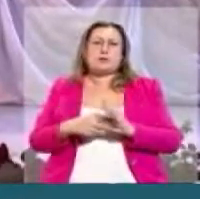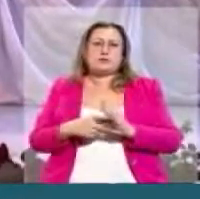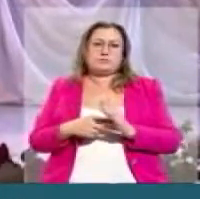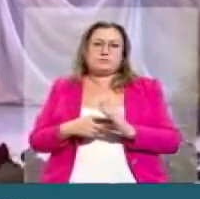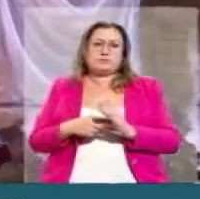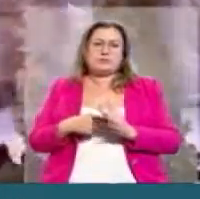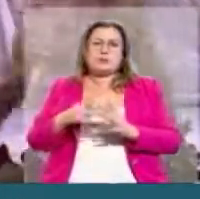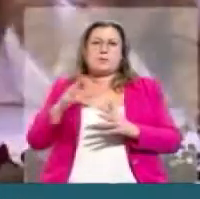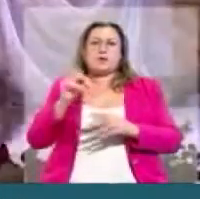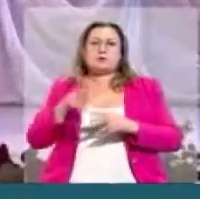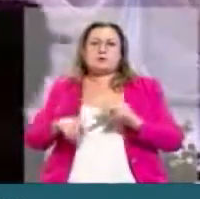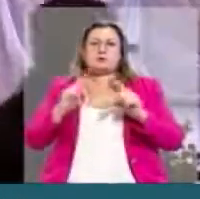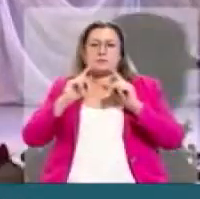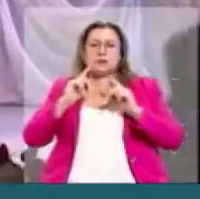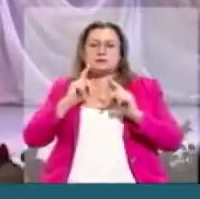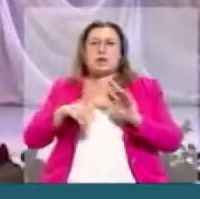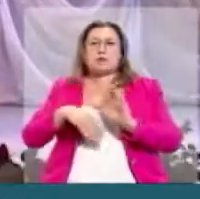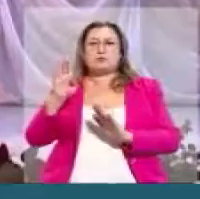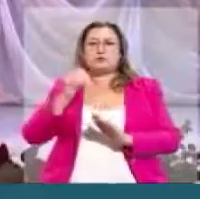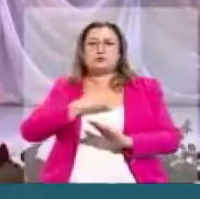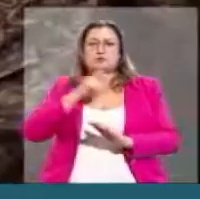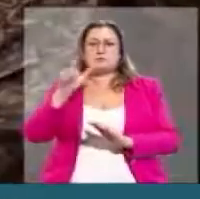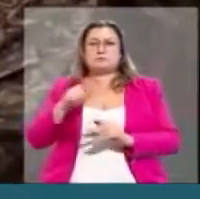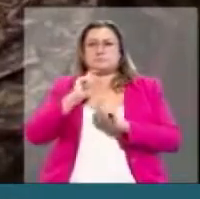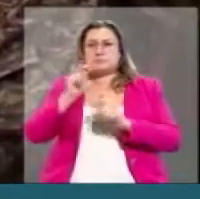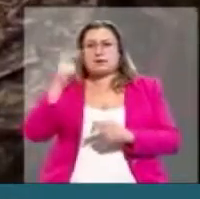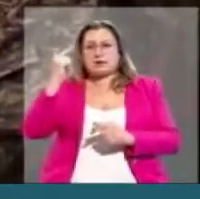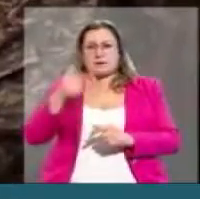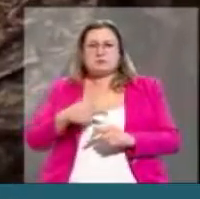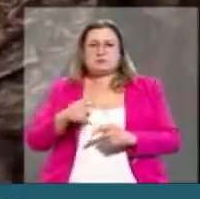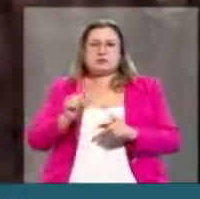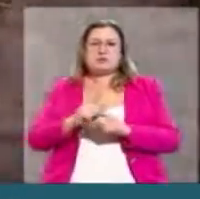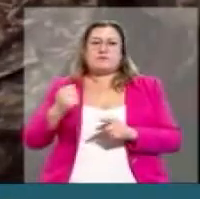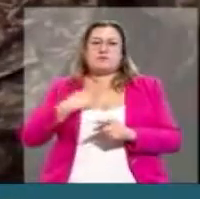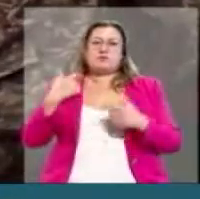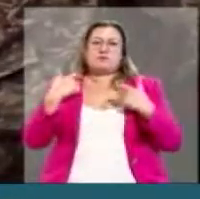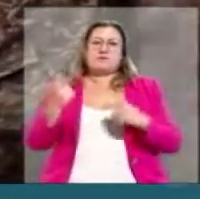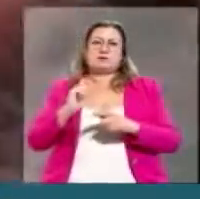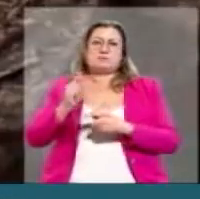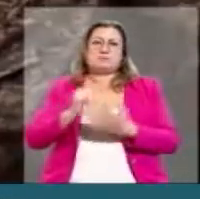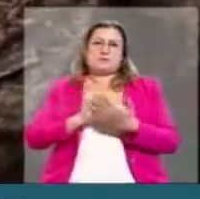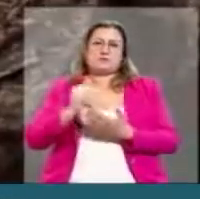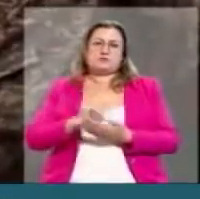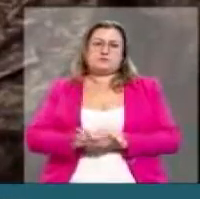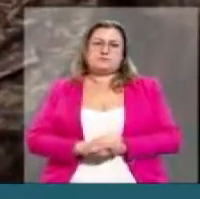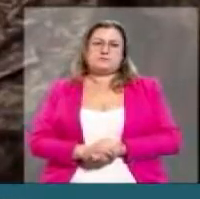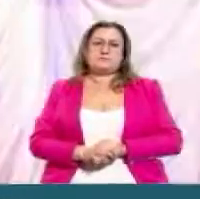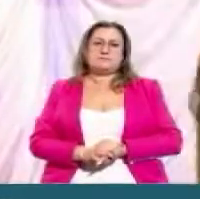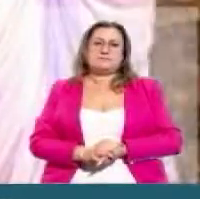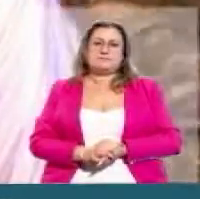ерекше көзге түскендерге грамоталар табыс етілді. Сондай-ақ курс бағдарламасын табысты меңгерген әскери міндеттілер